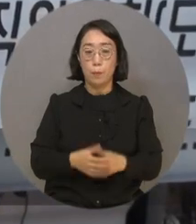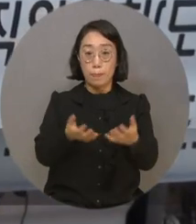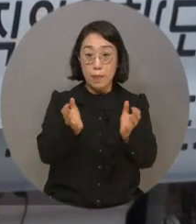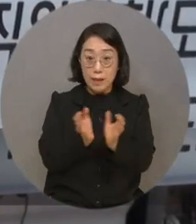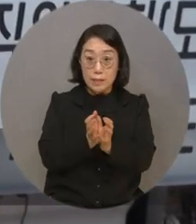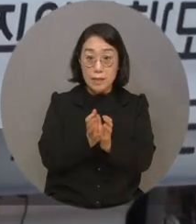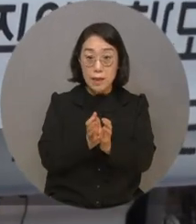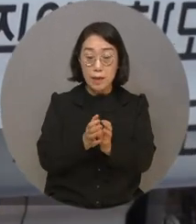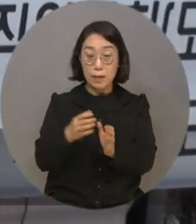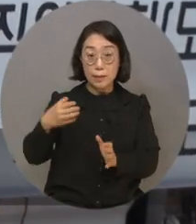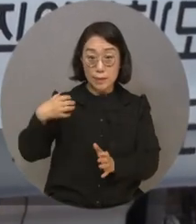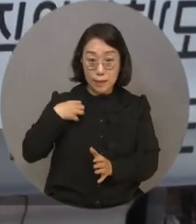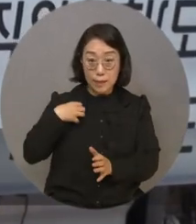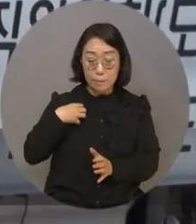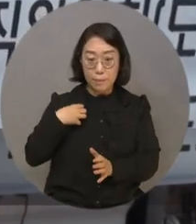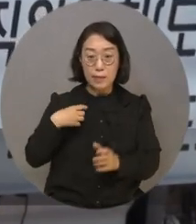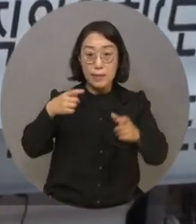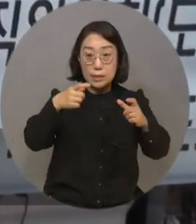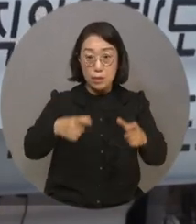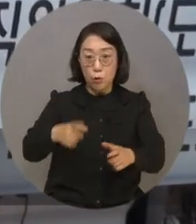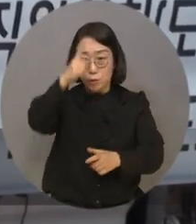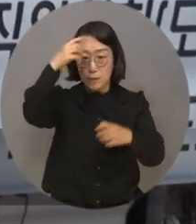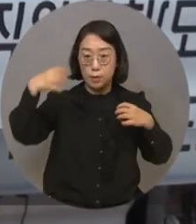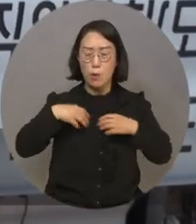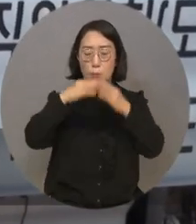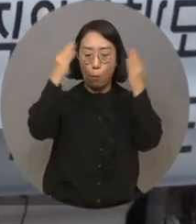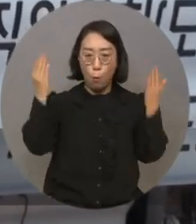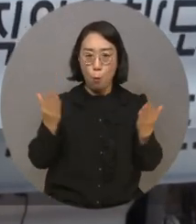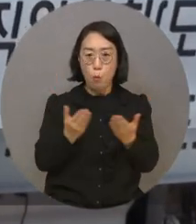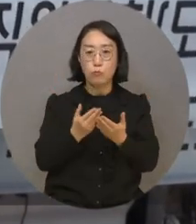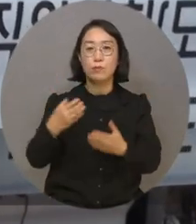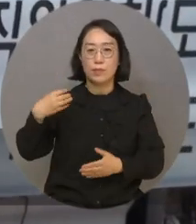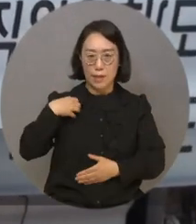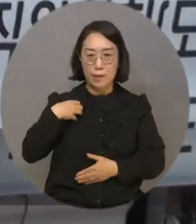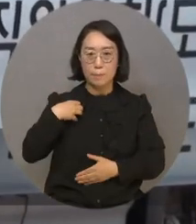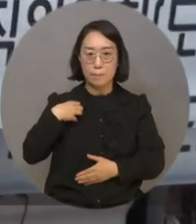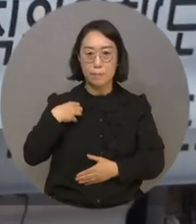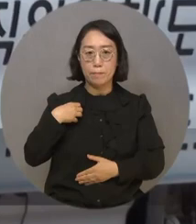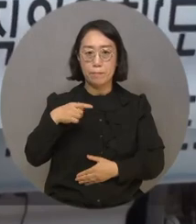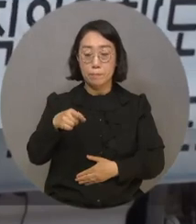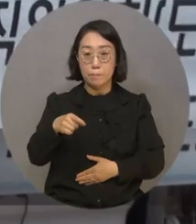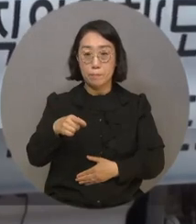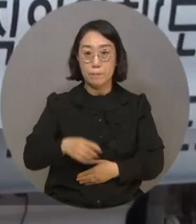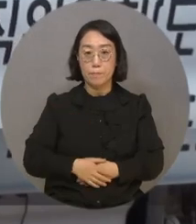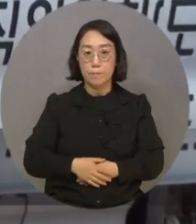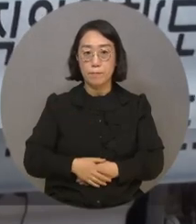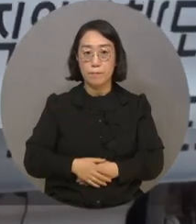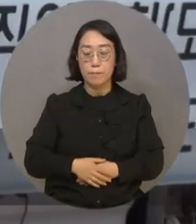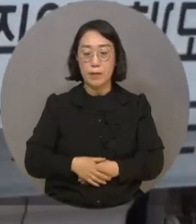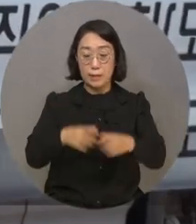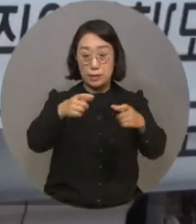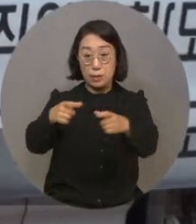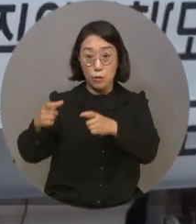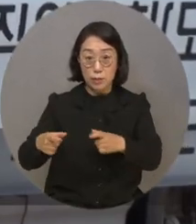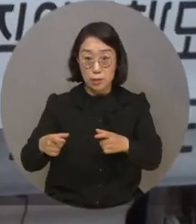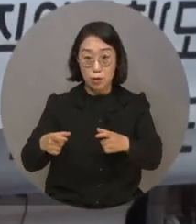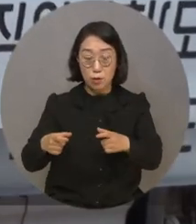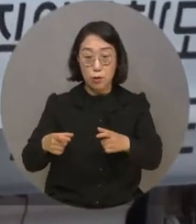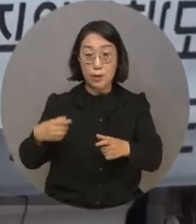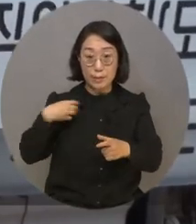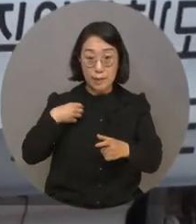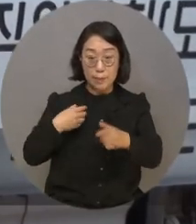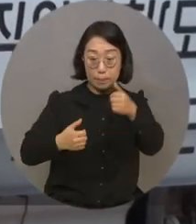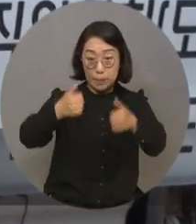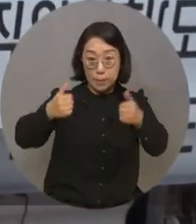육성은 지방자치단체나 중앙정부에 다 책임이 있습니다. 그 육성은 우리가 지역에서 그 지도자들이